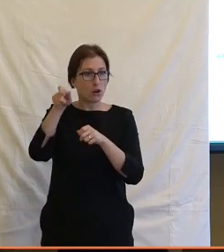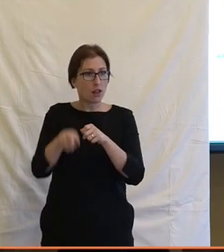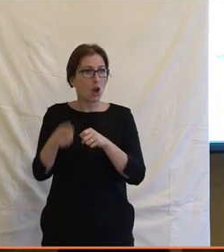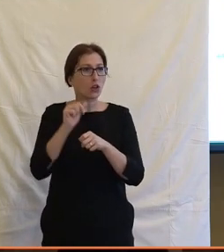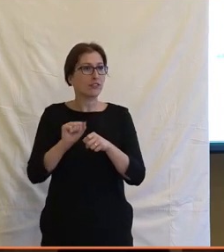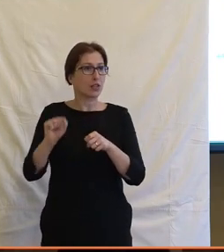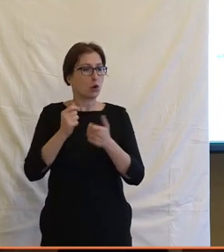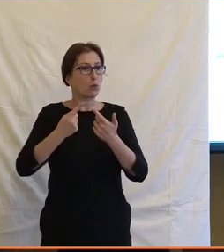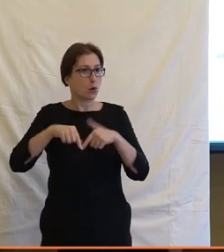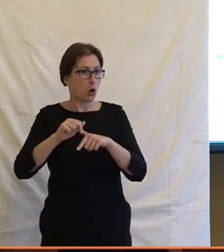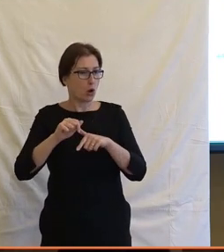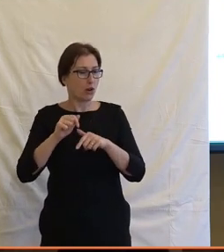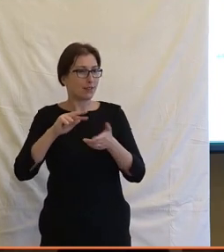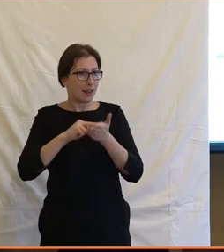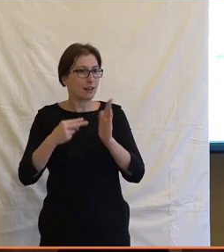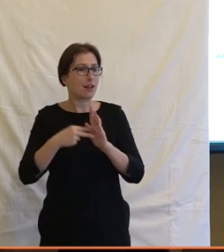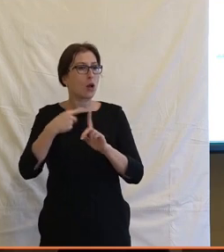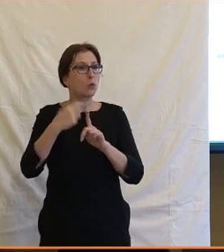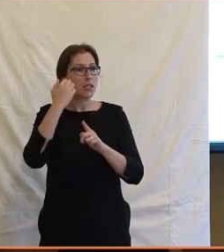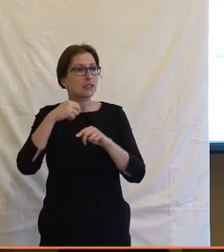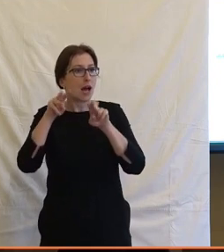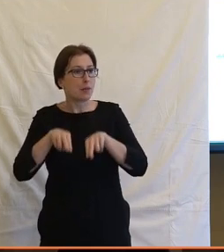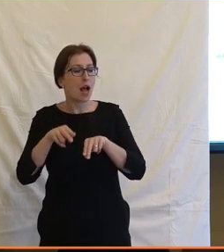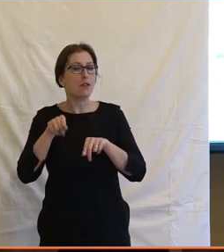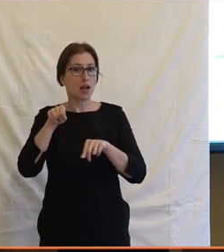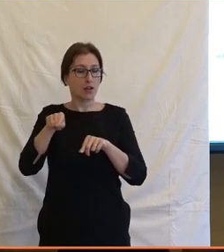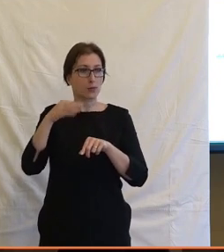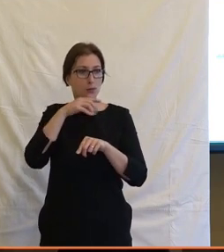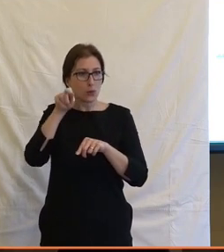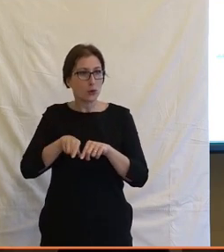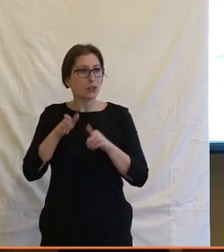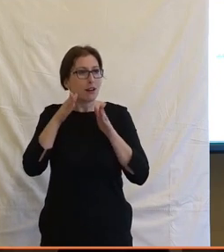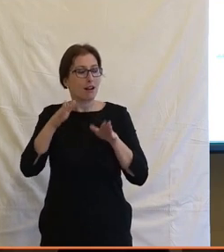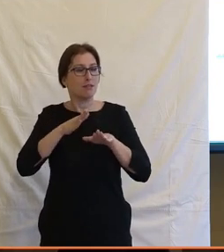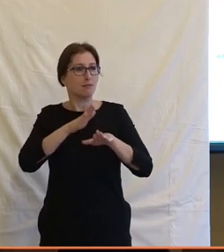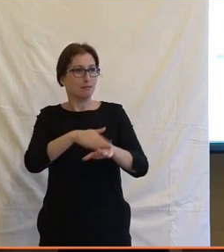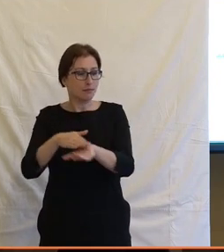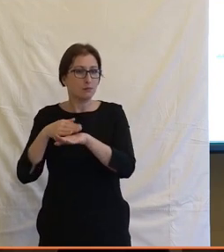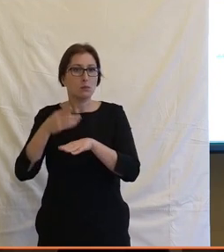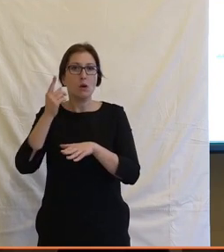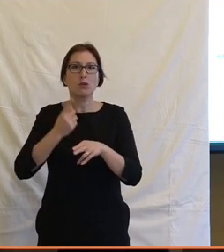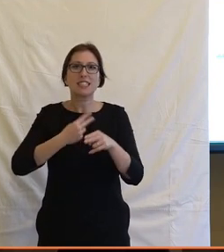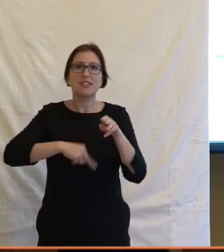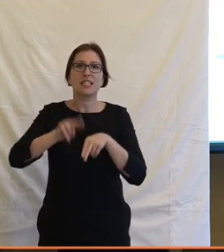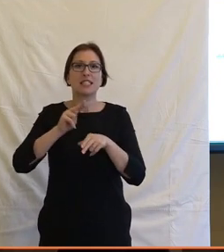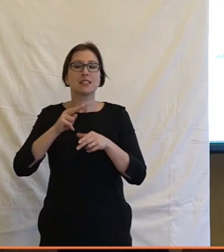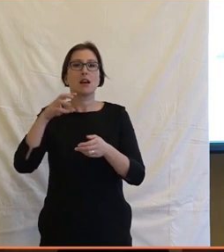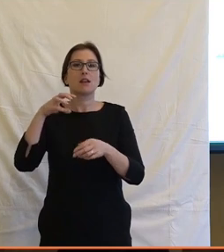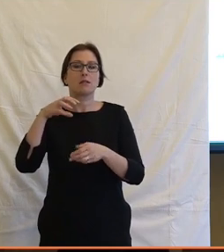Výboru pro technologie a lidská práva a on apeloval na to, že je potřeba vlastně větší, řekněme,